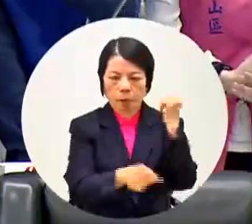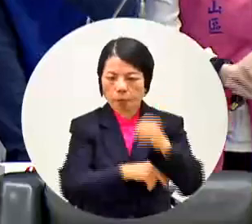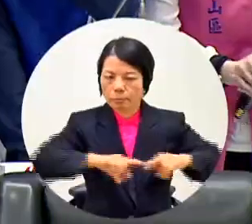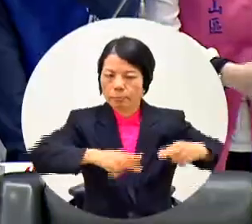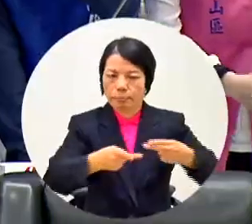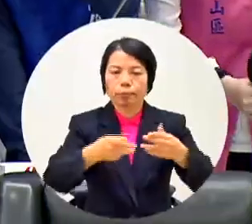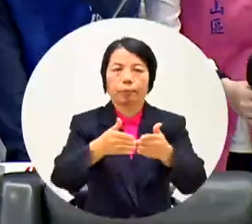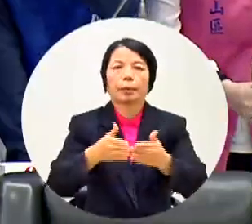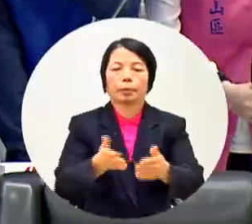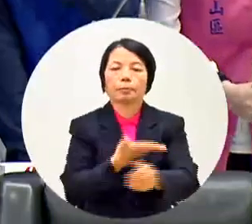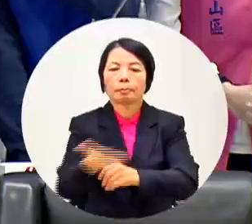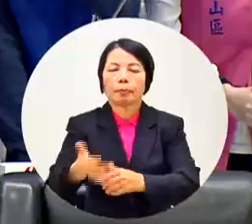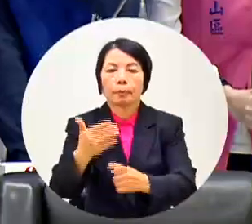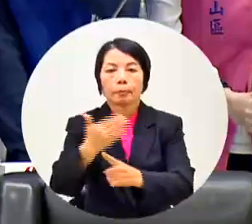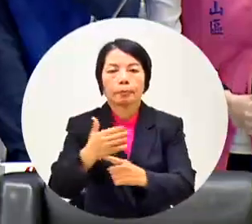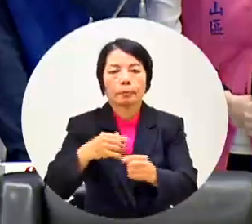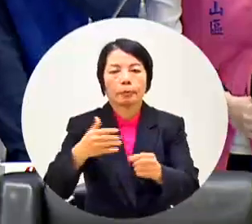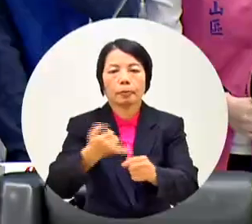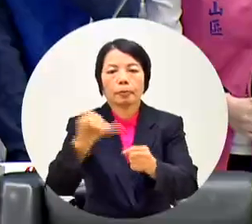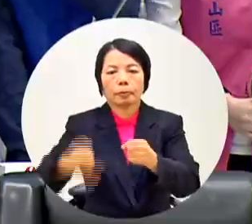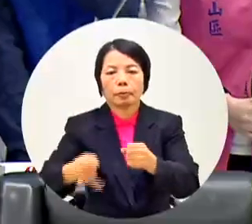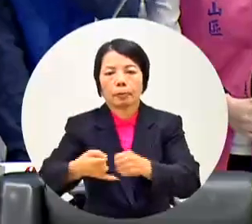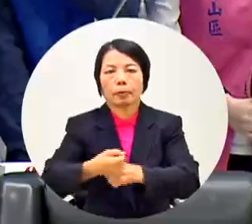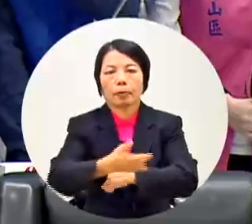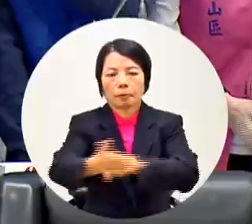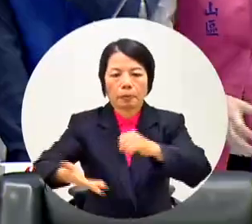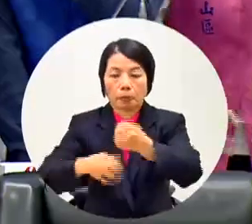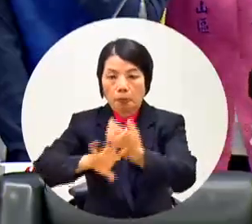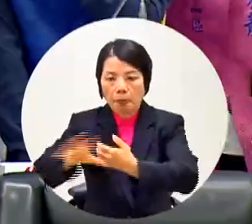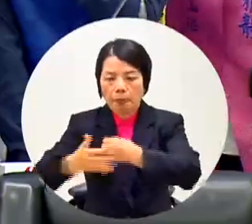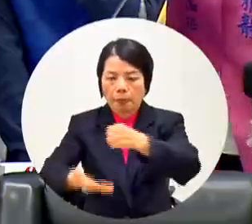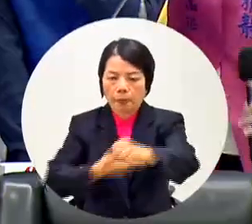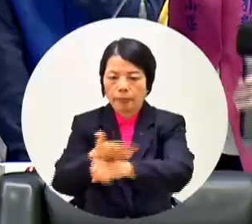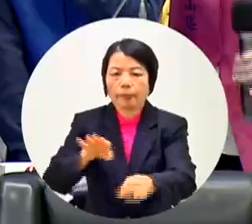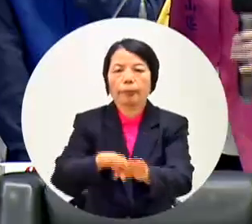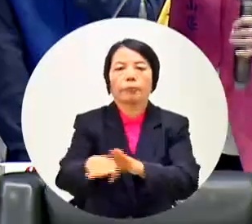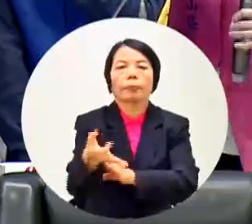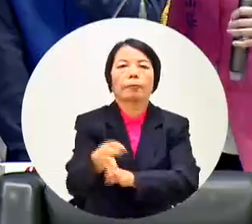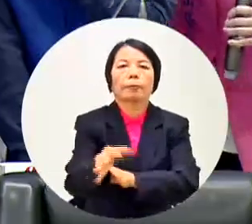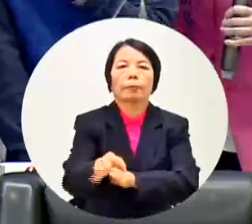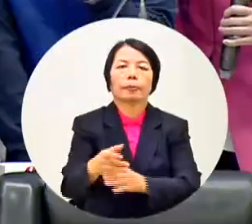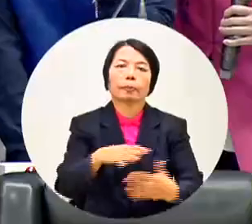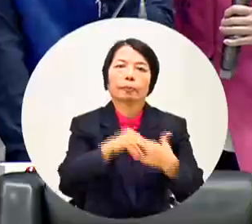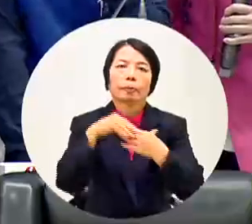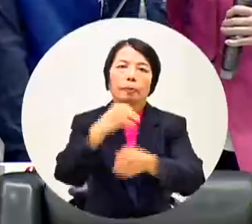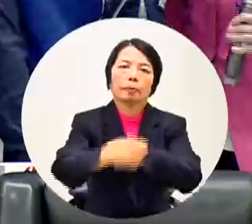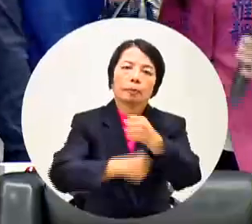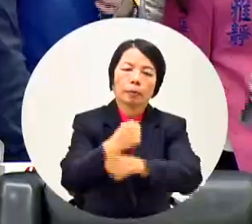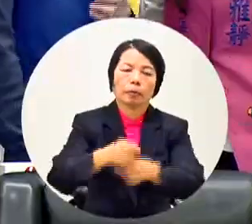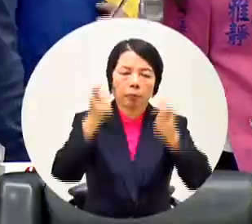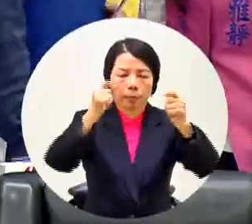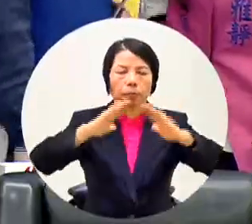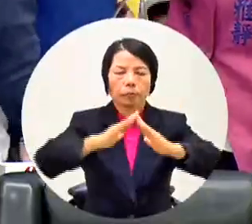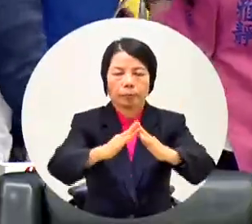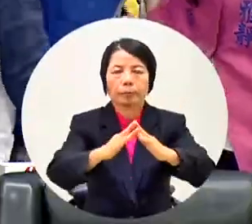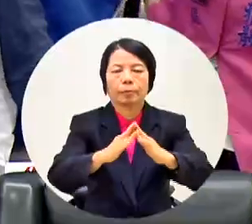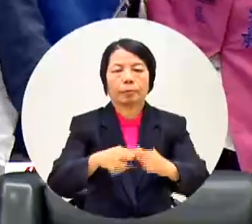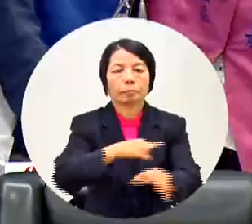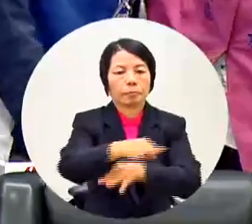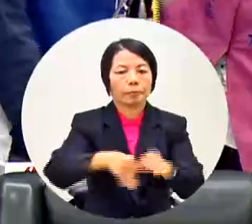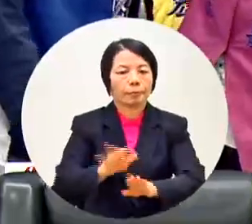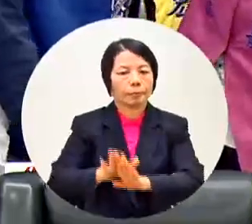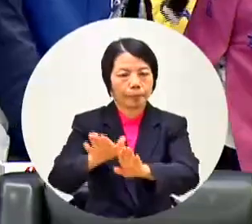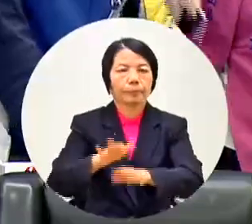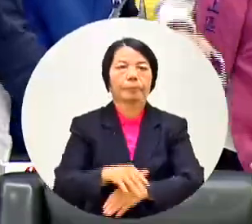可以成为我们的免税特区，真正能够带动高雄市的经济繁荣。来，市长你简单回应一下。 来，市长当